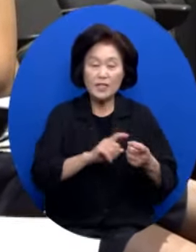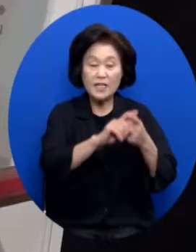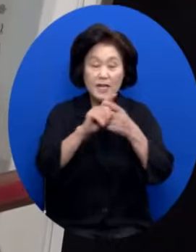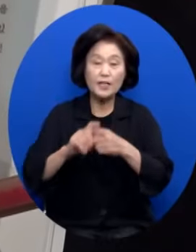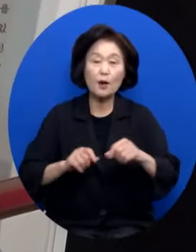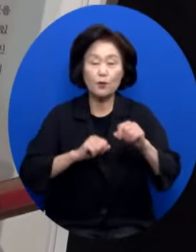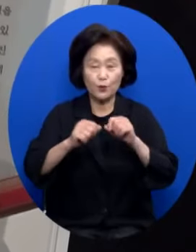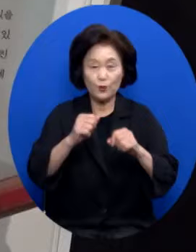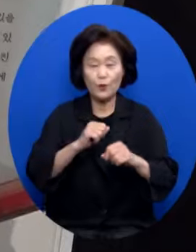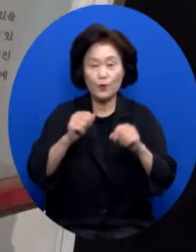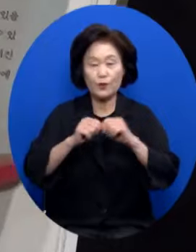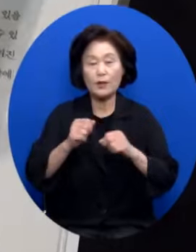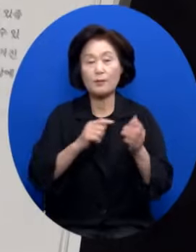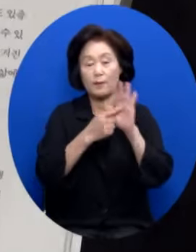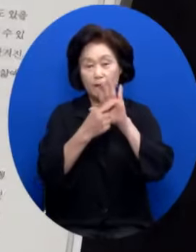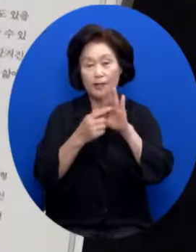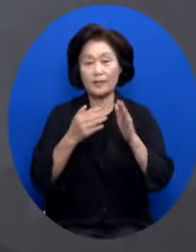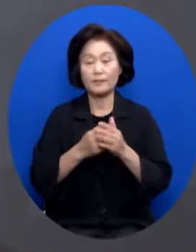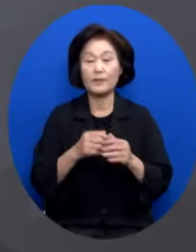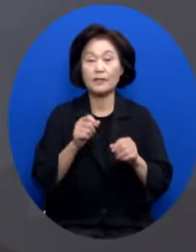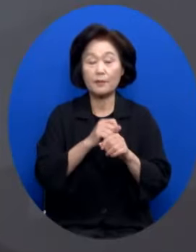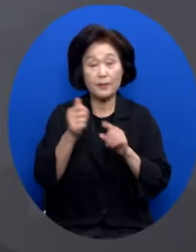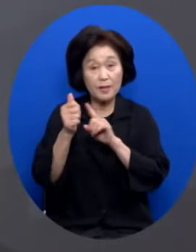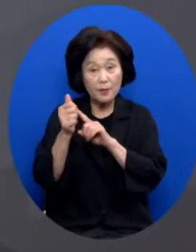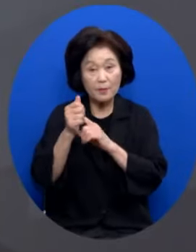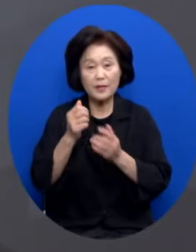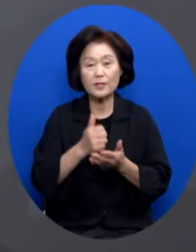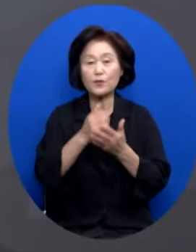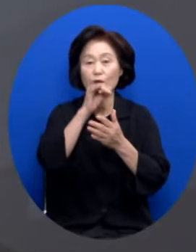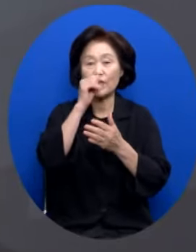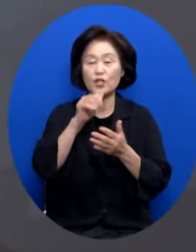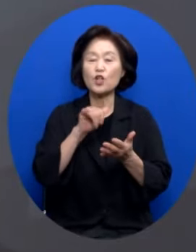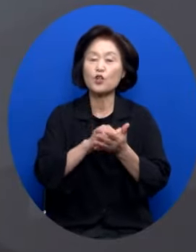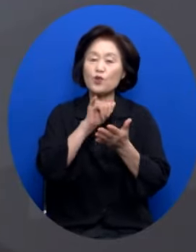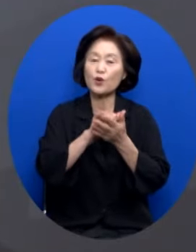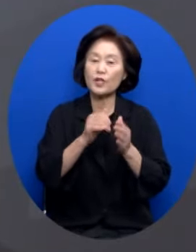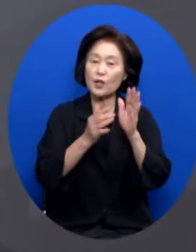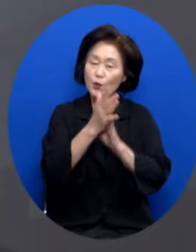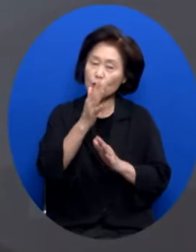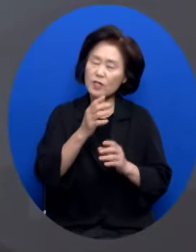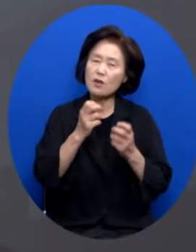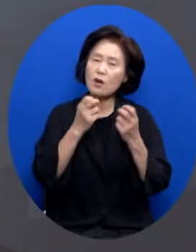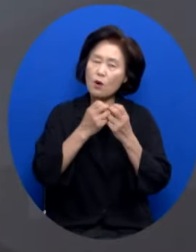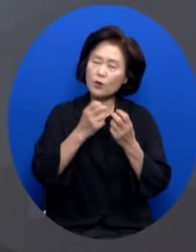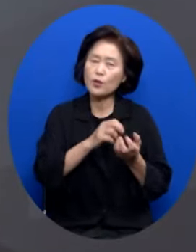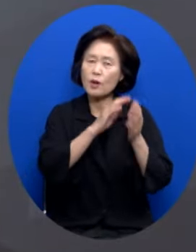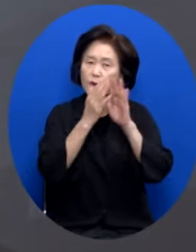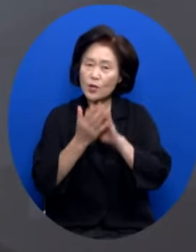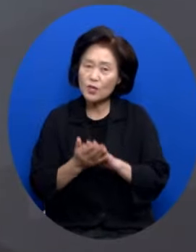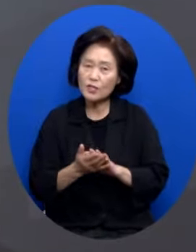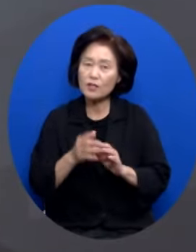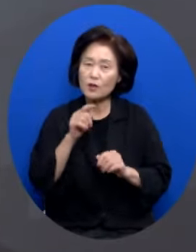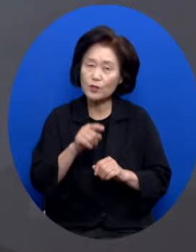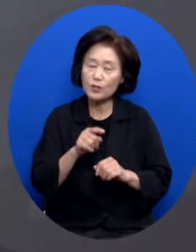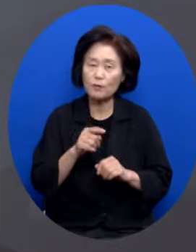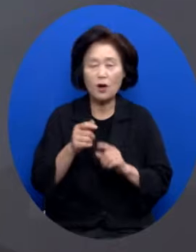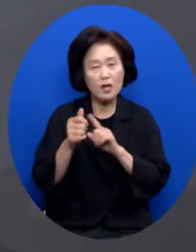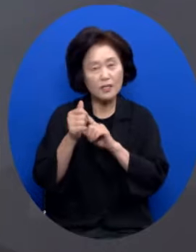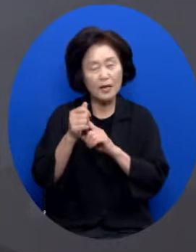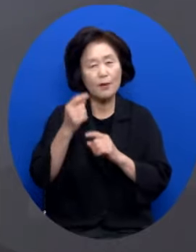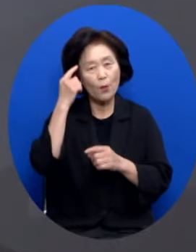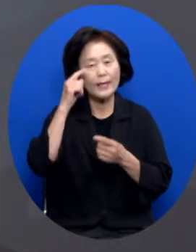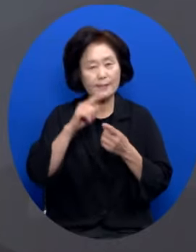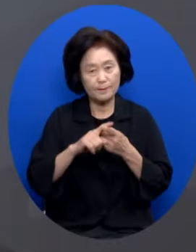연합운동을 제시했습니다. 특별히 그가 섬기고 있는 뉴욕이라는 도시를 어떻게 바꿀 것인가 그의